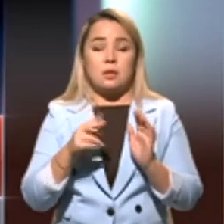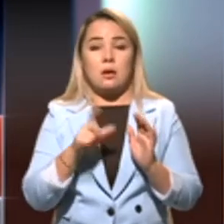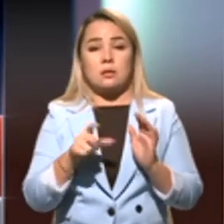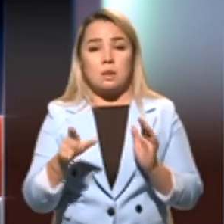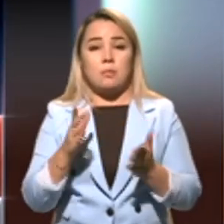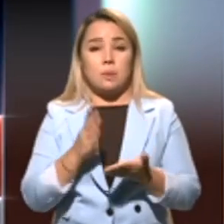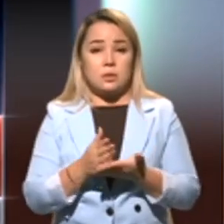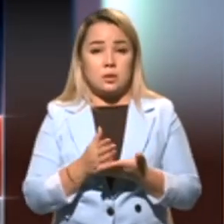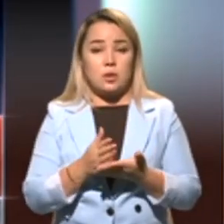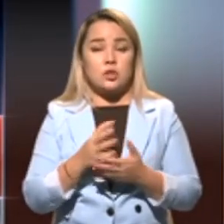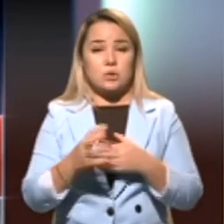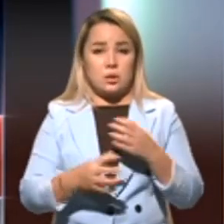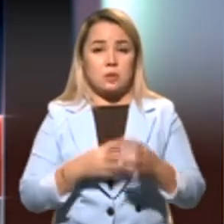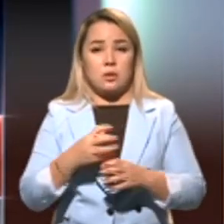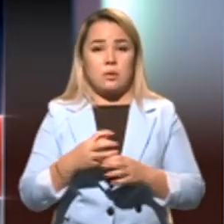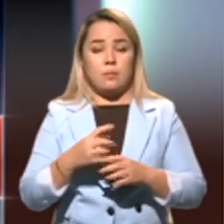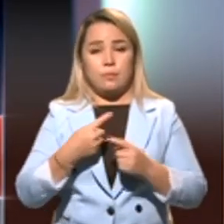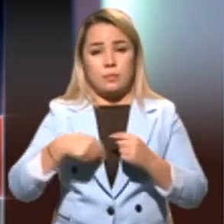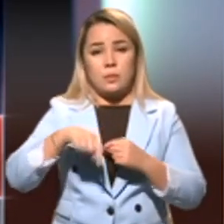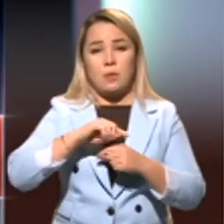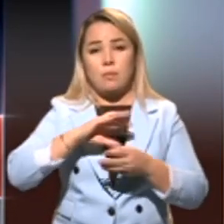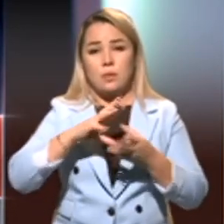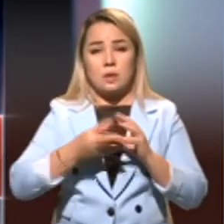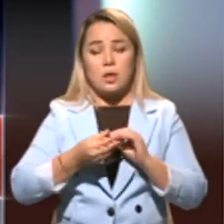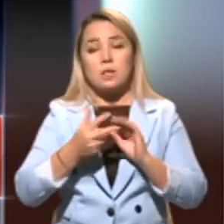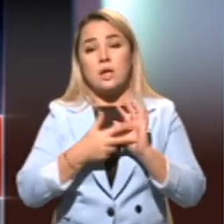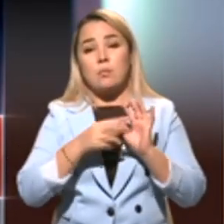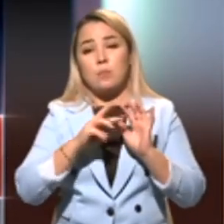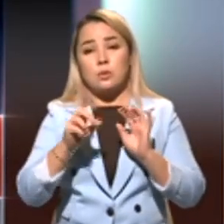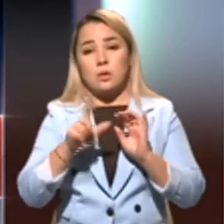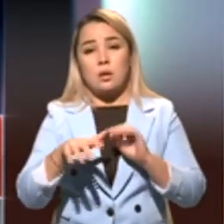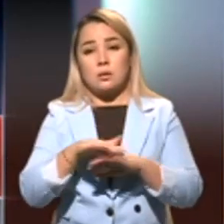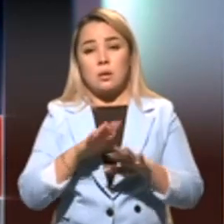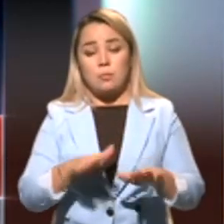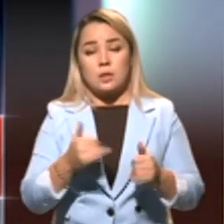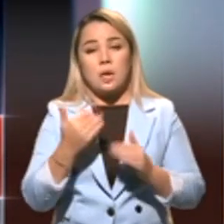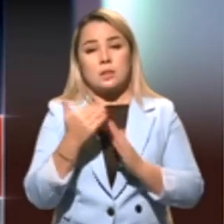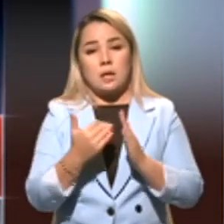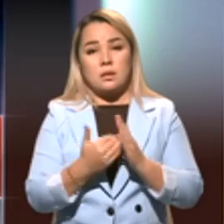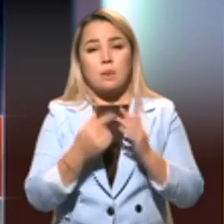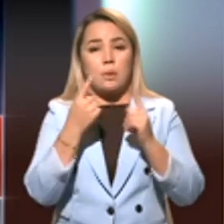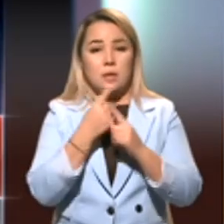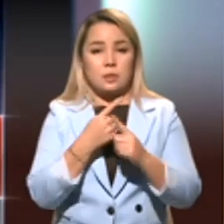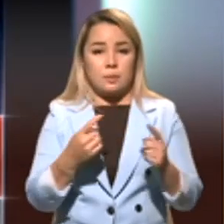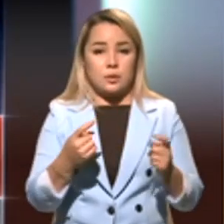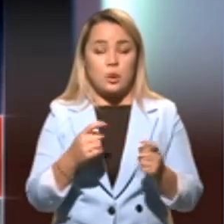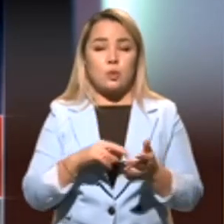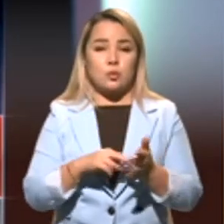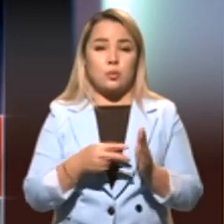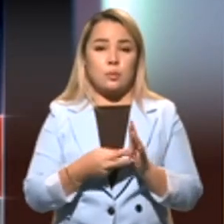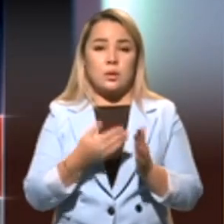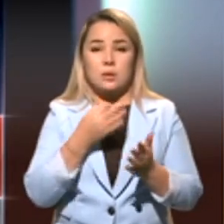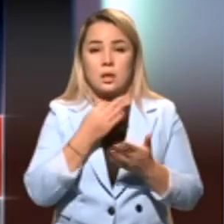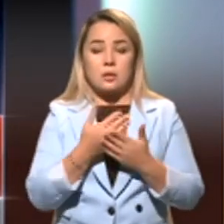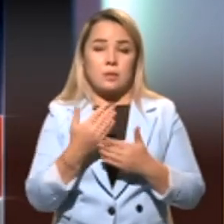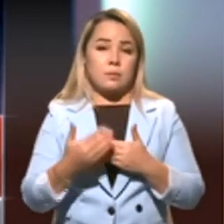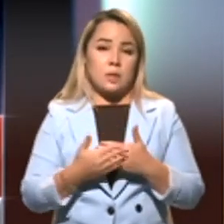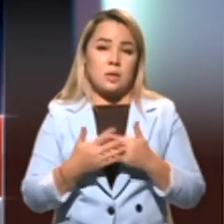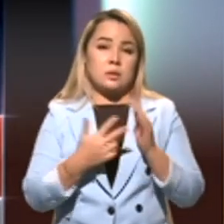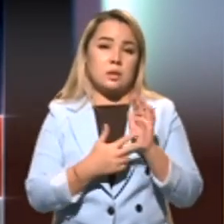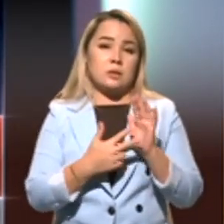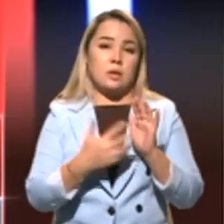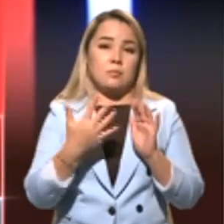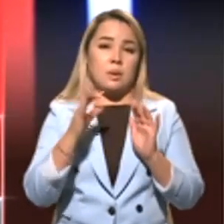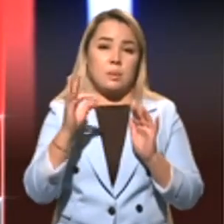болса, жер шарында 8 миллиард халық бар. Соның енді статистикалық мәлімет жобамен 85%